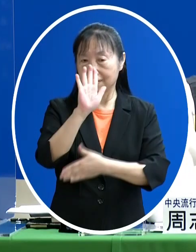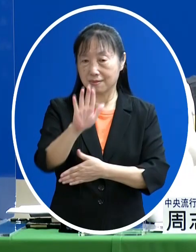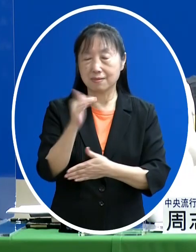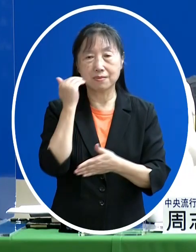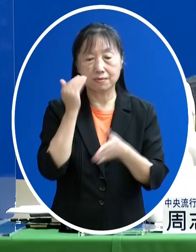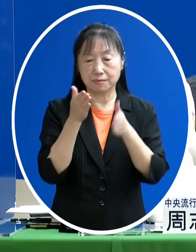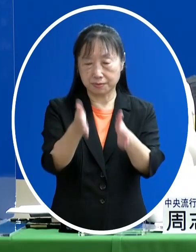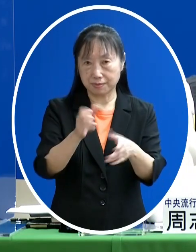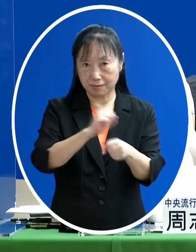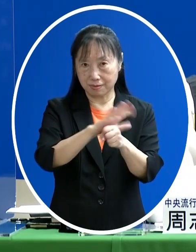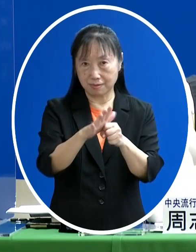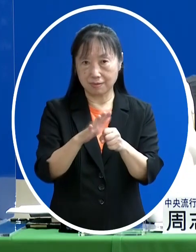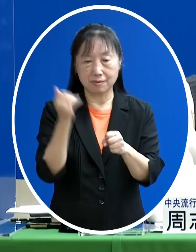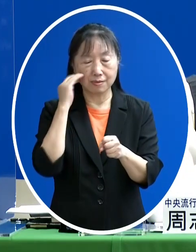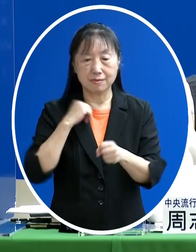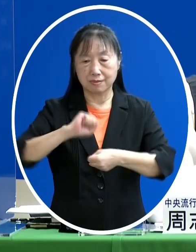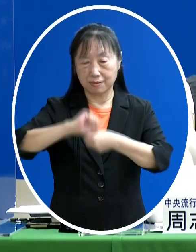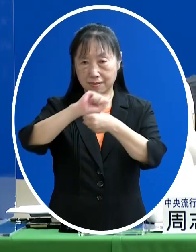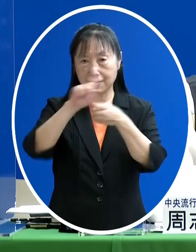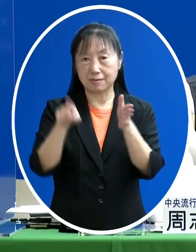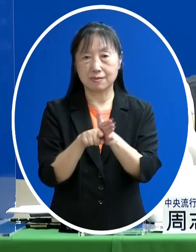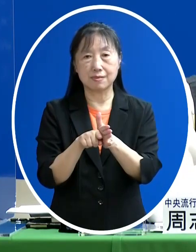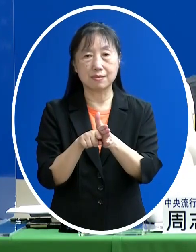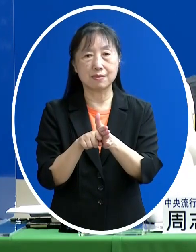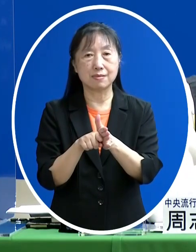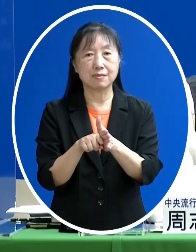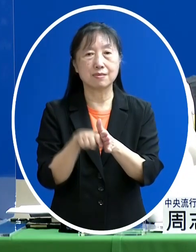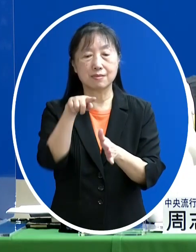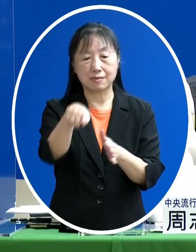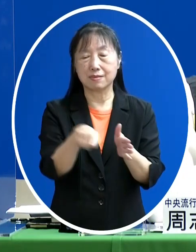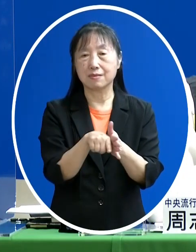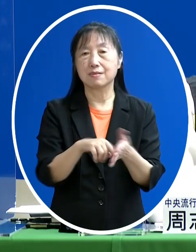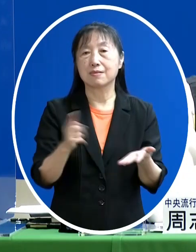如果真的有往上增加的时候，我们在这个病例